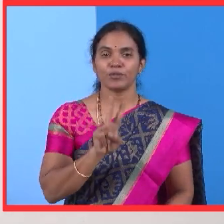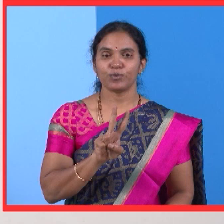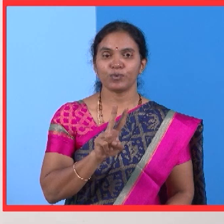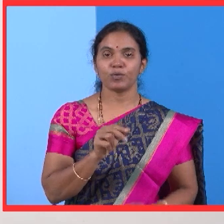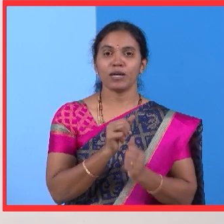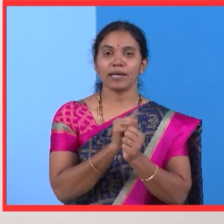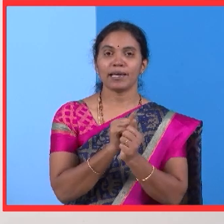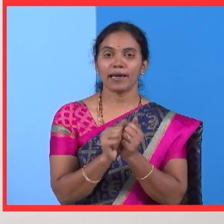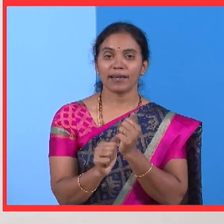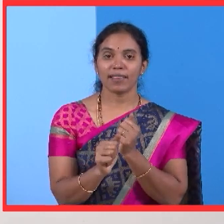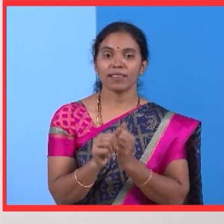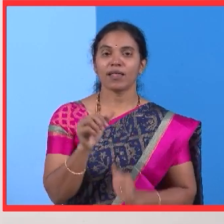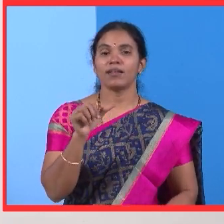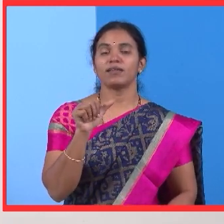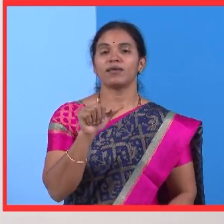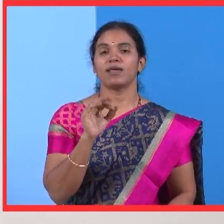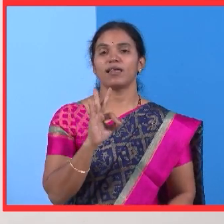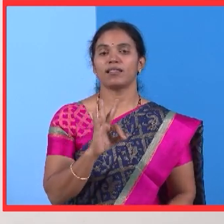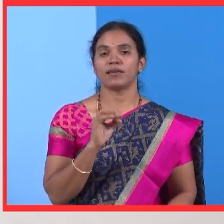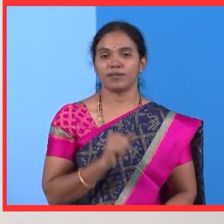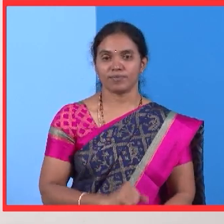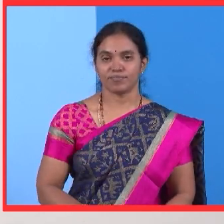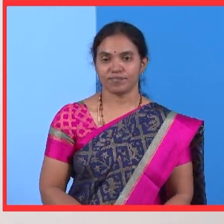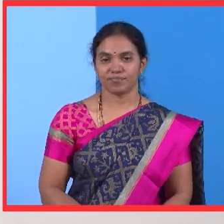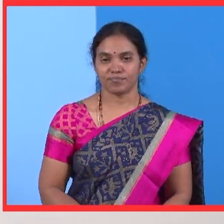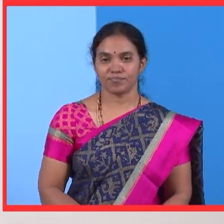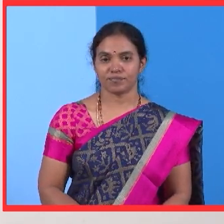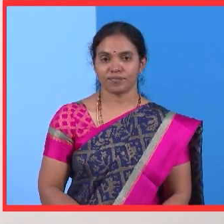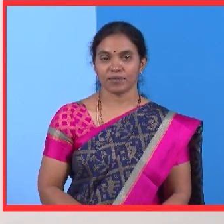கமா பி ஒன் ப்ளஸ் பி டூ,